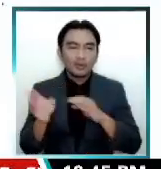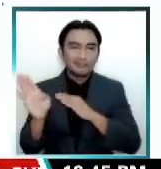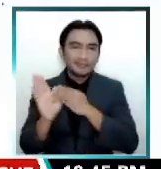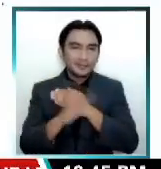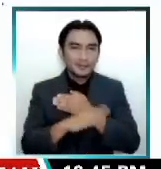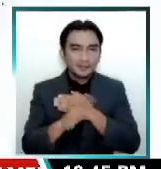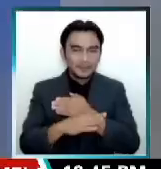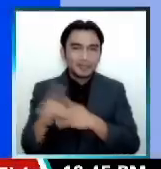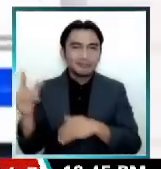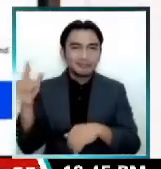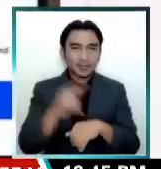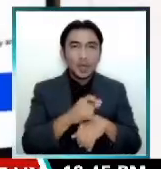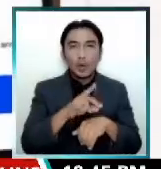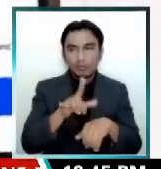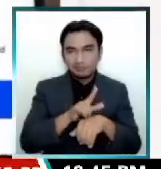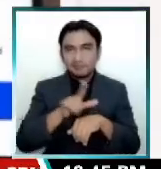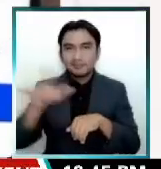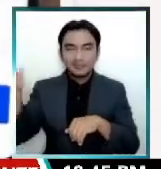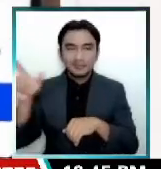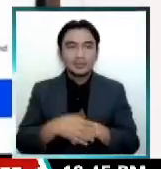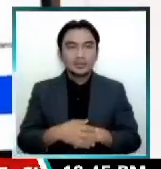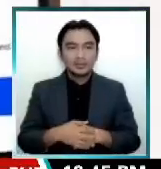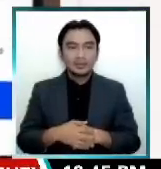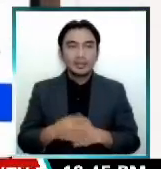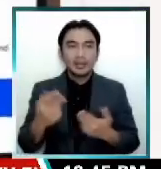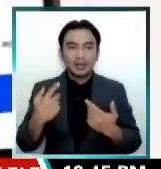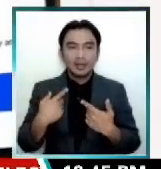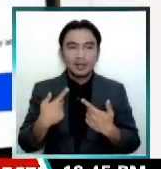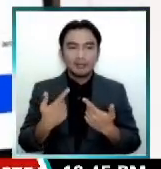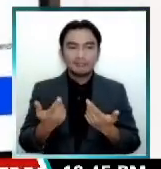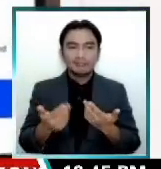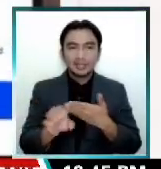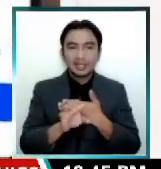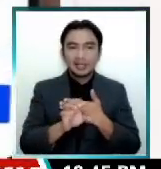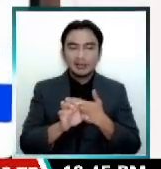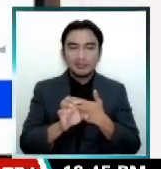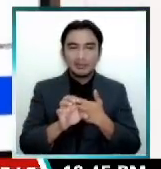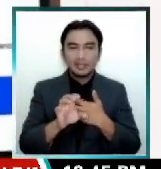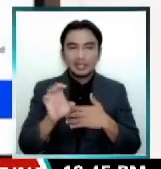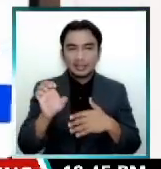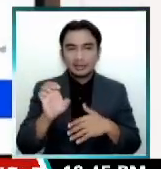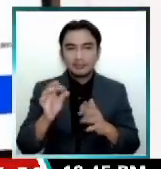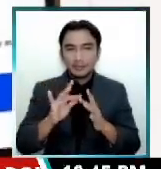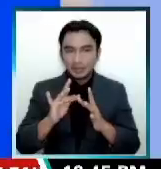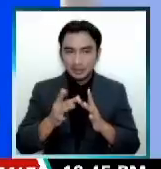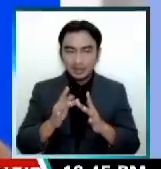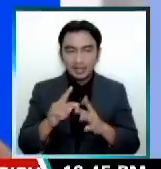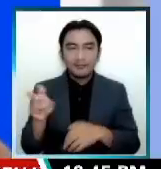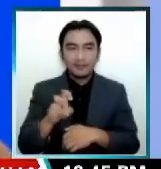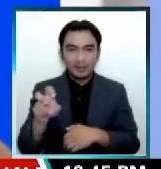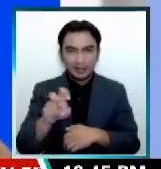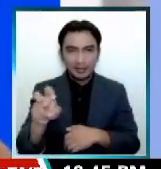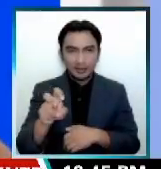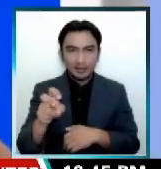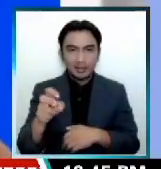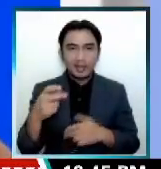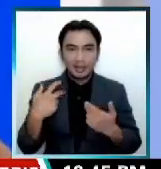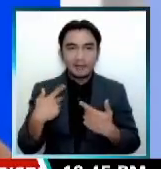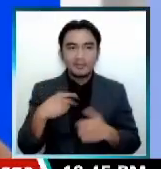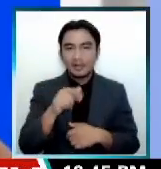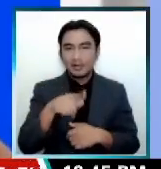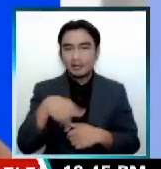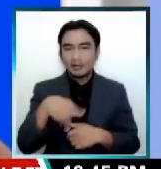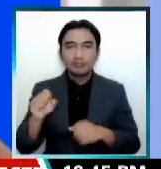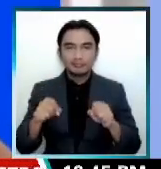babiyahe abroad. Layo ng Philippine One-Stop Electronic Travel Declaration System o e-travel platform na pabilisin